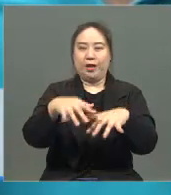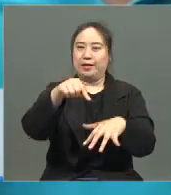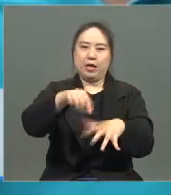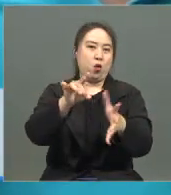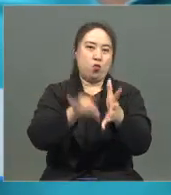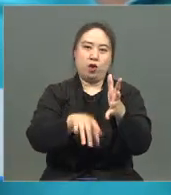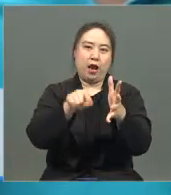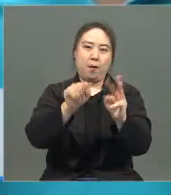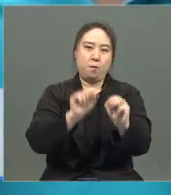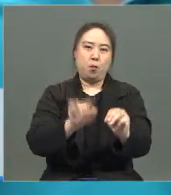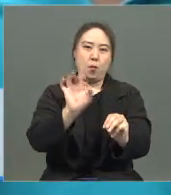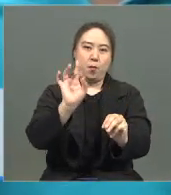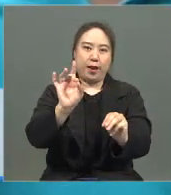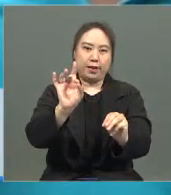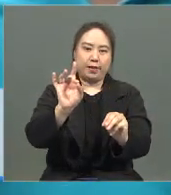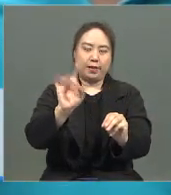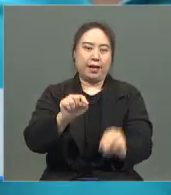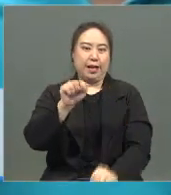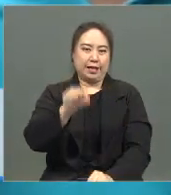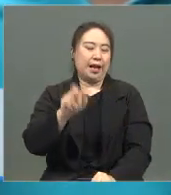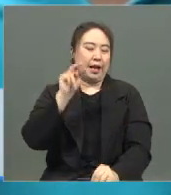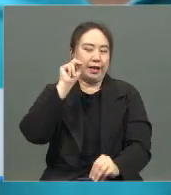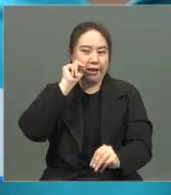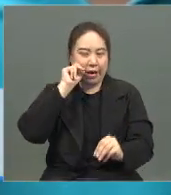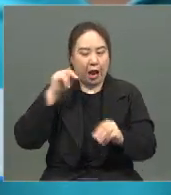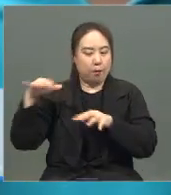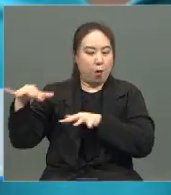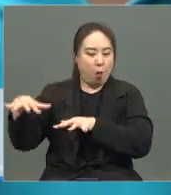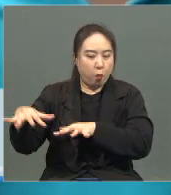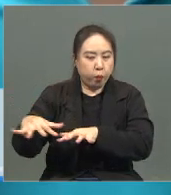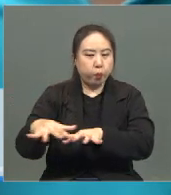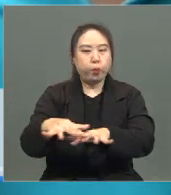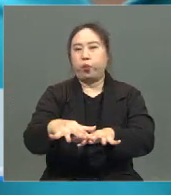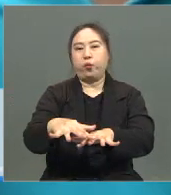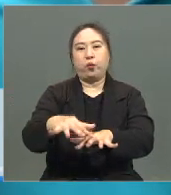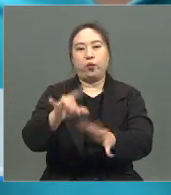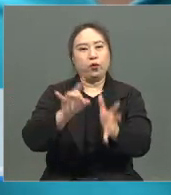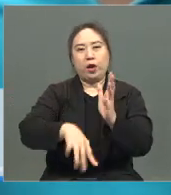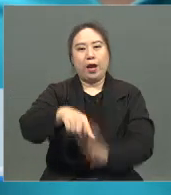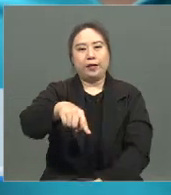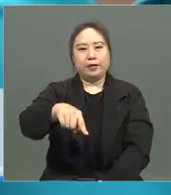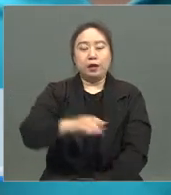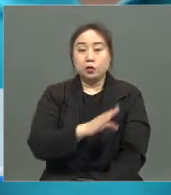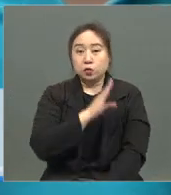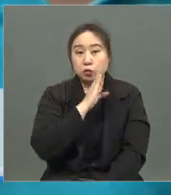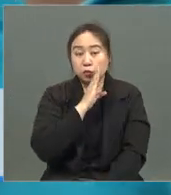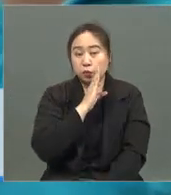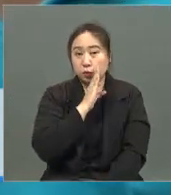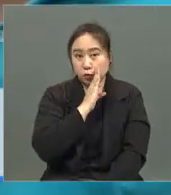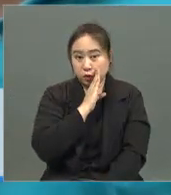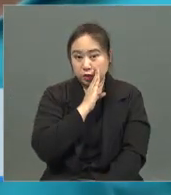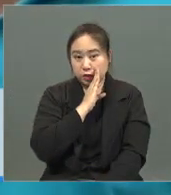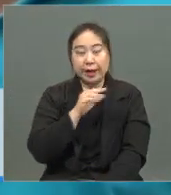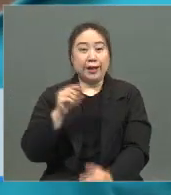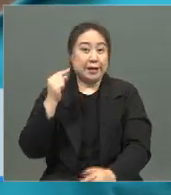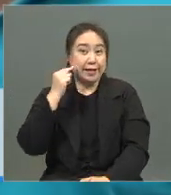ที่นี่คือหมู่8คนเมานะครับเป็นที่รับน้ำหลังสุดของรัศดานะครับเพราะฉะนั้นถ้าสมมุติว่าเราได้ทำแก้ม